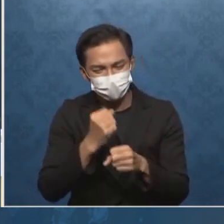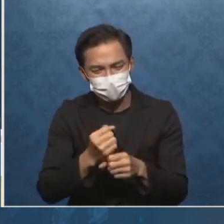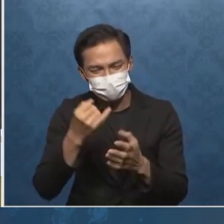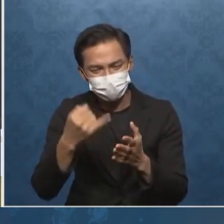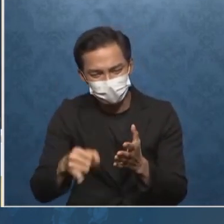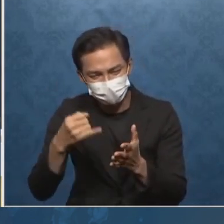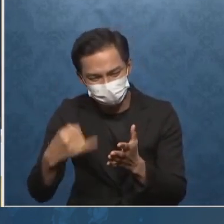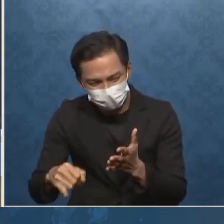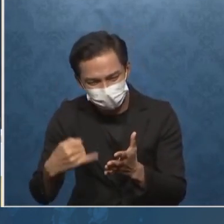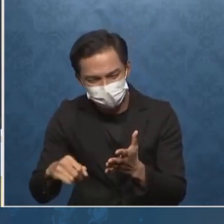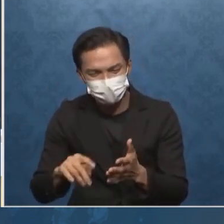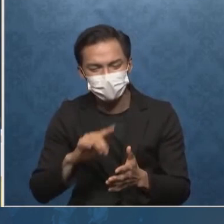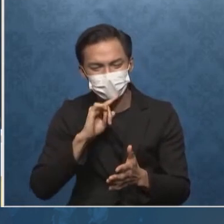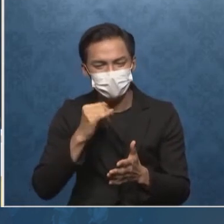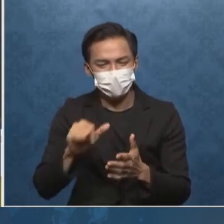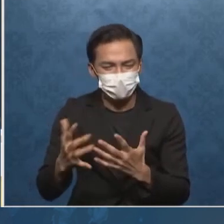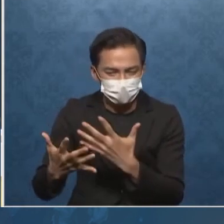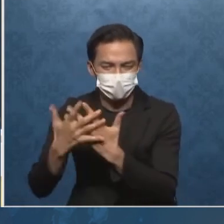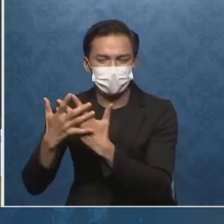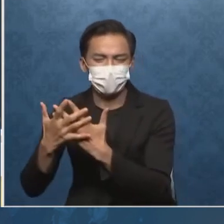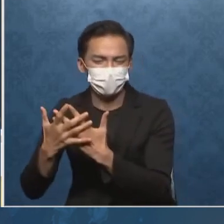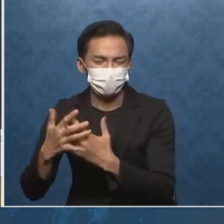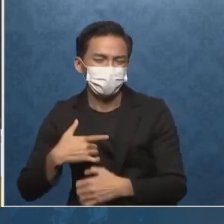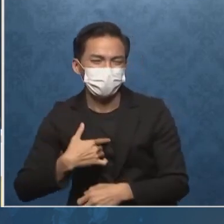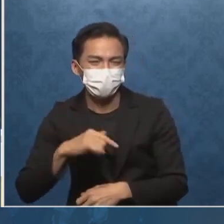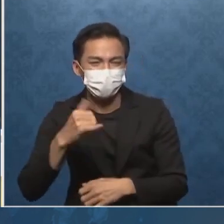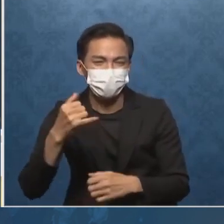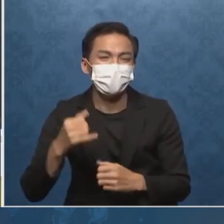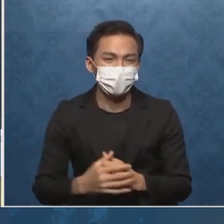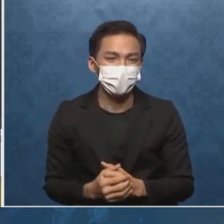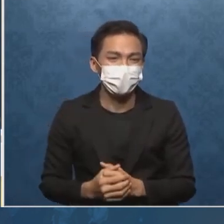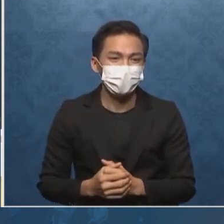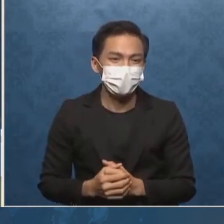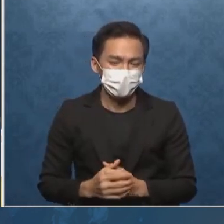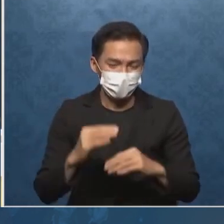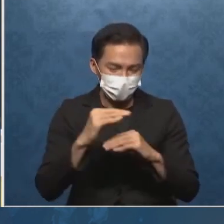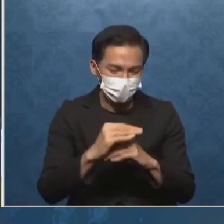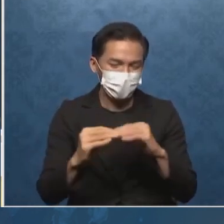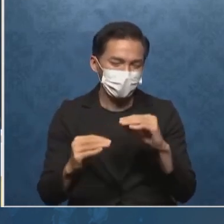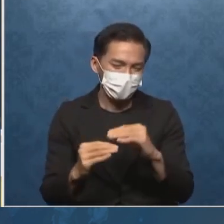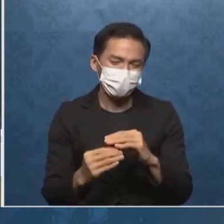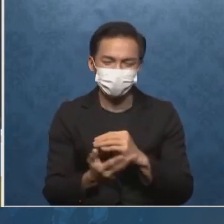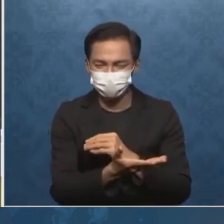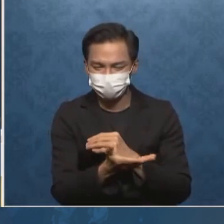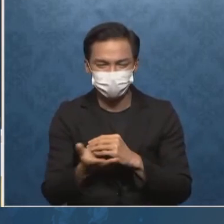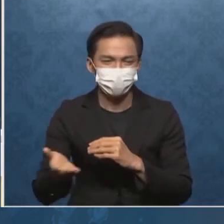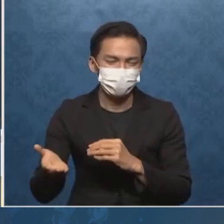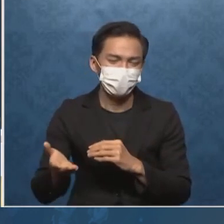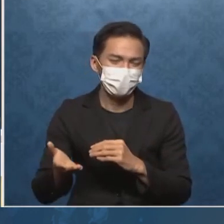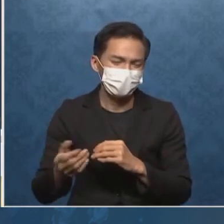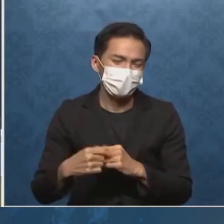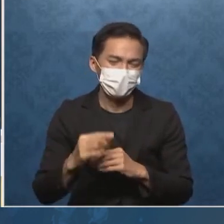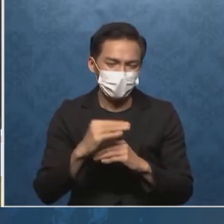ตอนไหนนะครับอยู่ดีๆจะไปติดคุกติดตารางหรือเปล่านะครับโครงการเหล่านี้ก็พูดกันตรงๆครับคือ